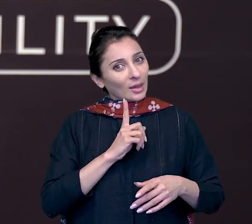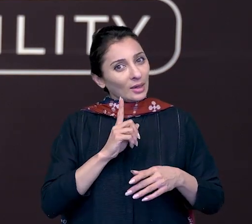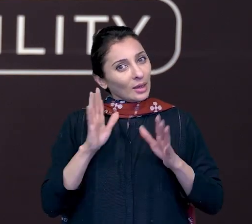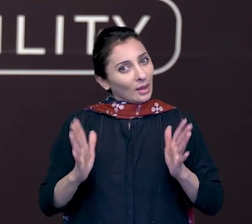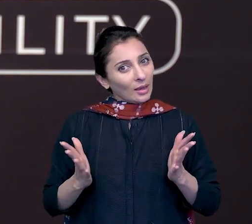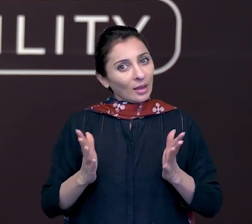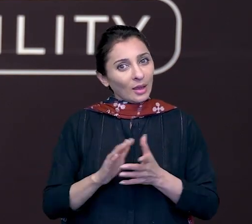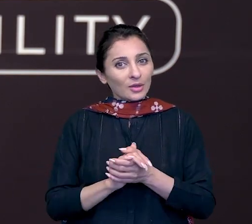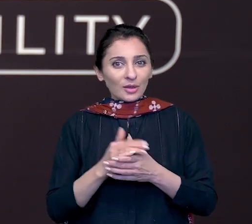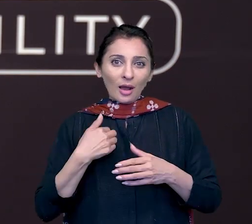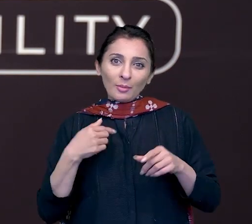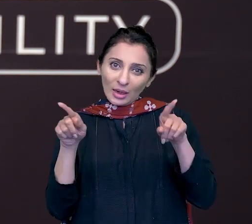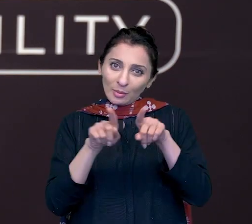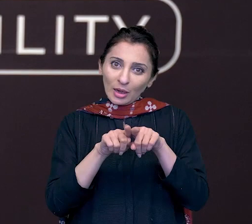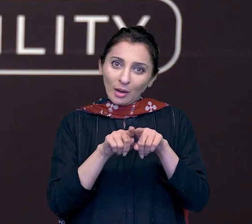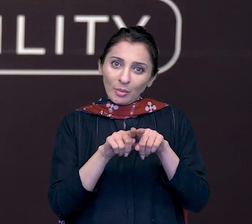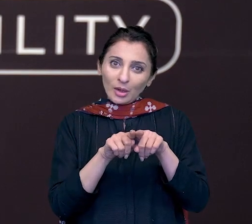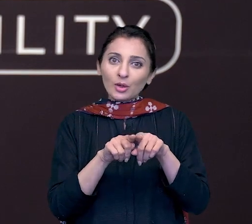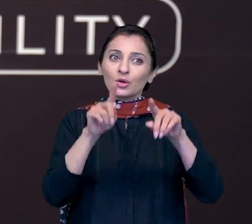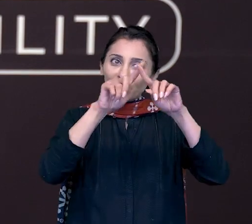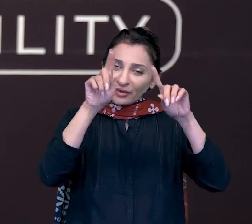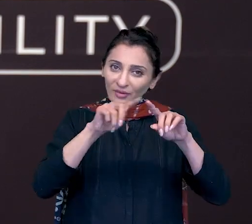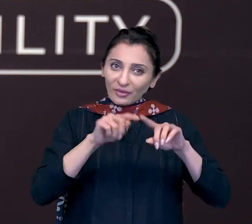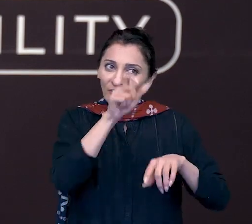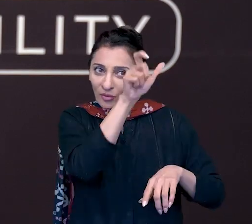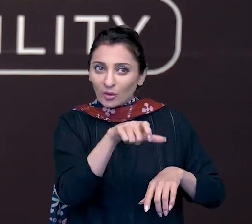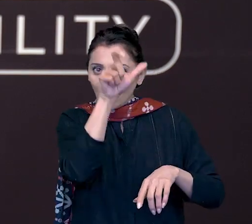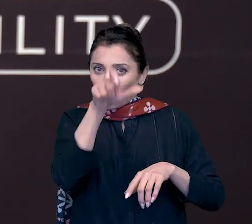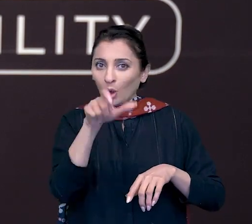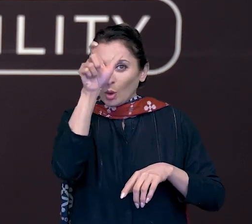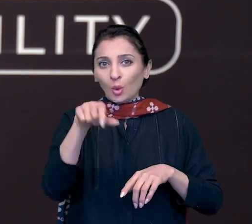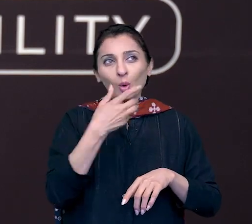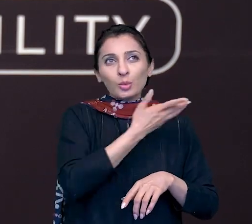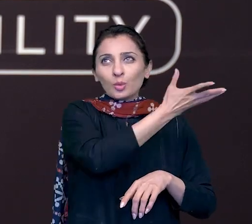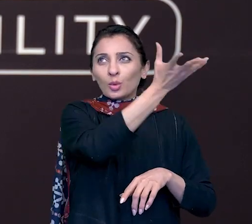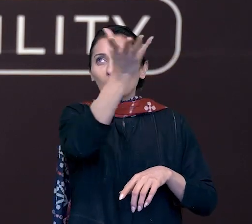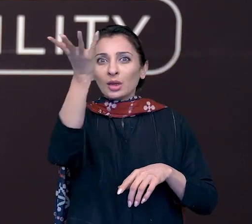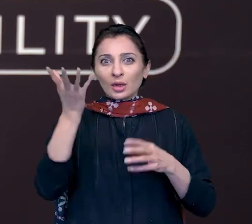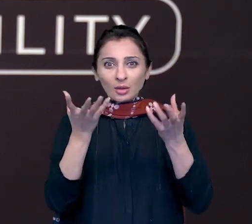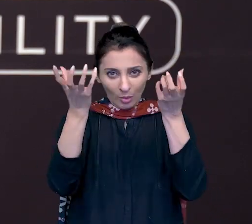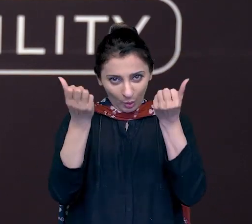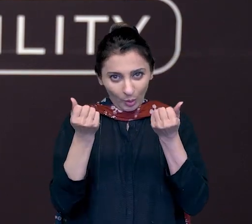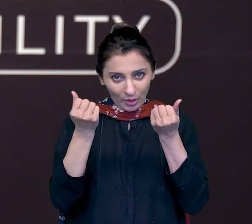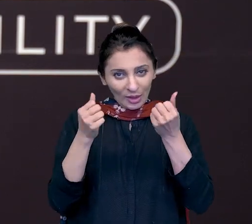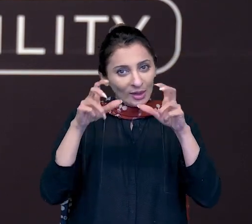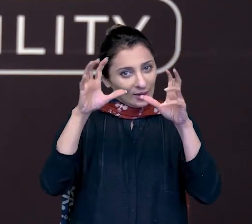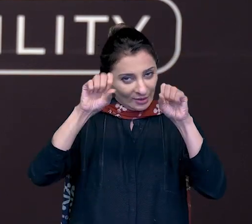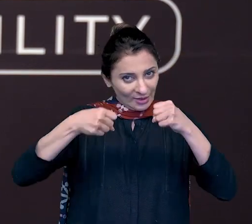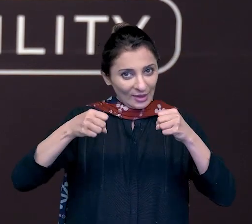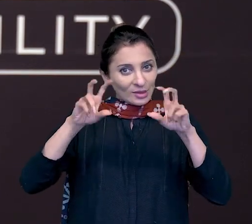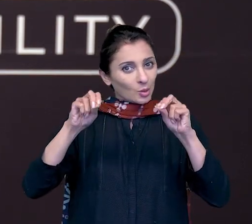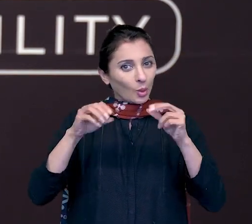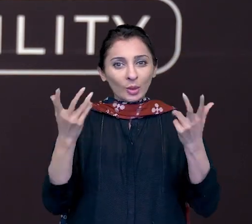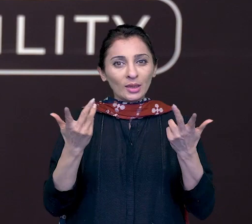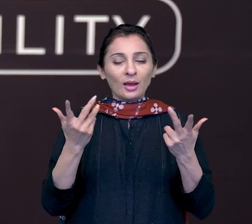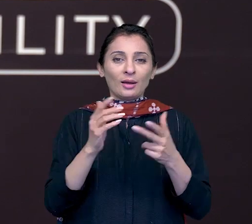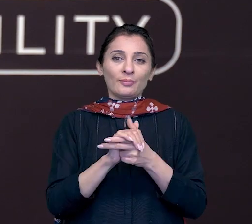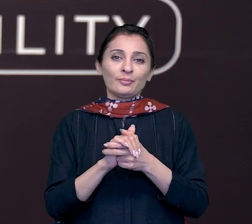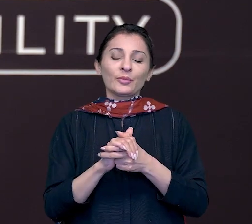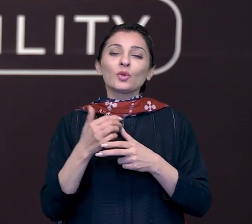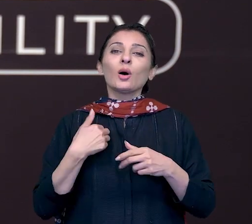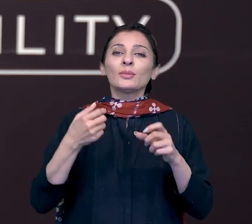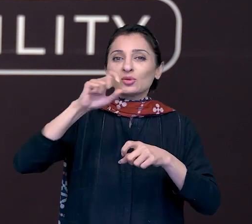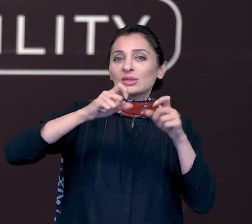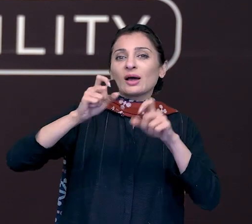اکیلے ہیں یا ہماری طرح کے اور بھی جاندار موجود ہیں. اگر ہماری طرح کے نہیں بھی ہیں اور خوردبینی جاندار بھی کہیں پائے جاتے ہیں